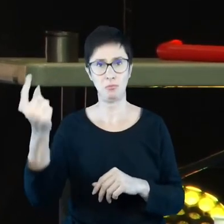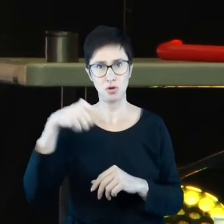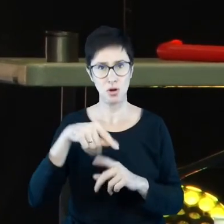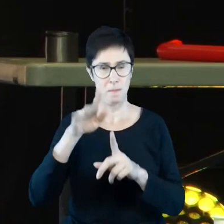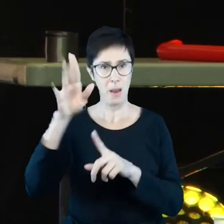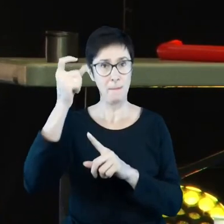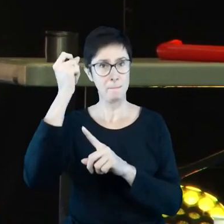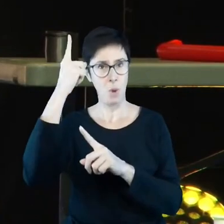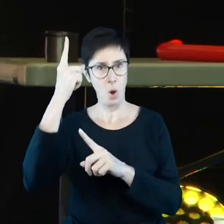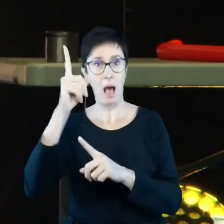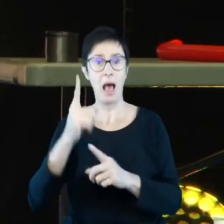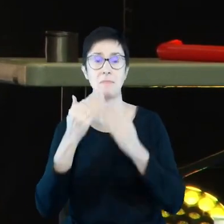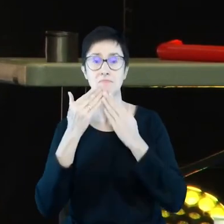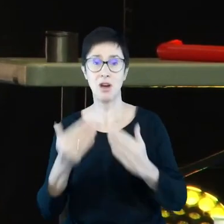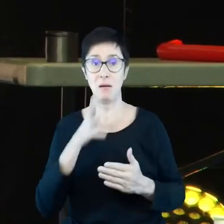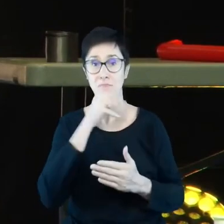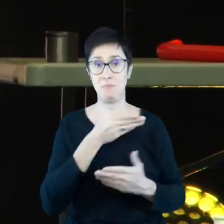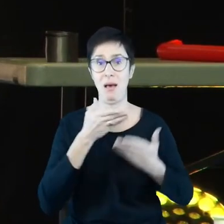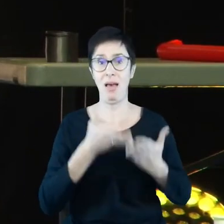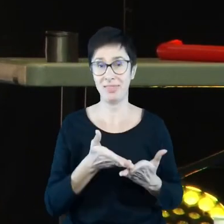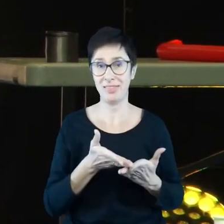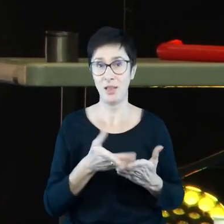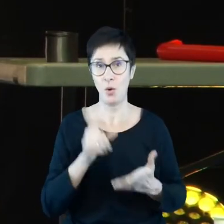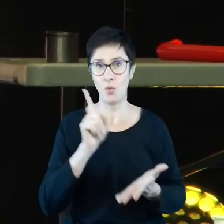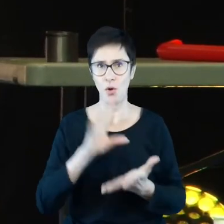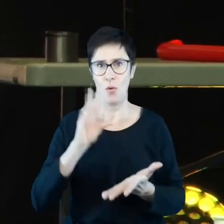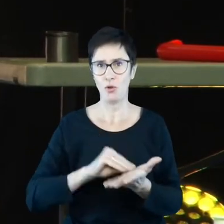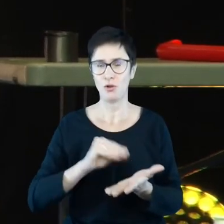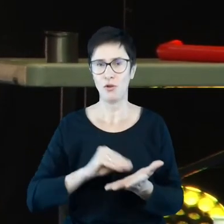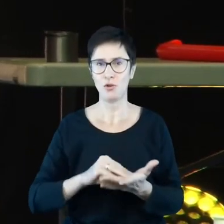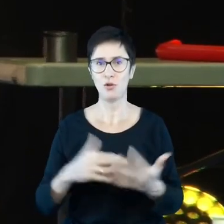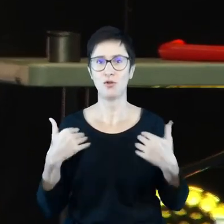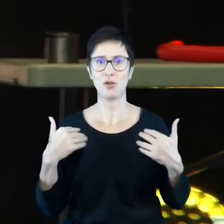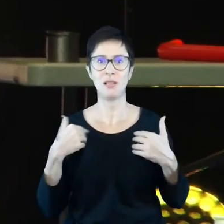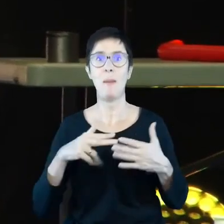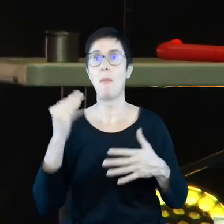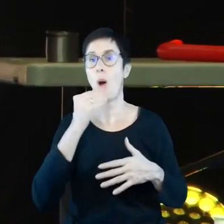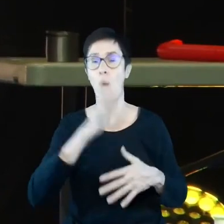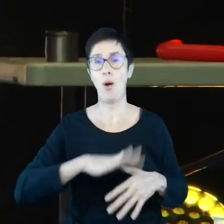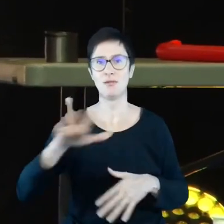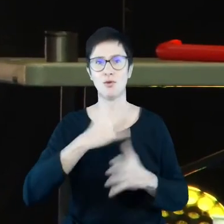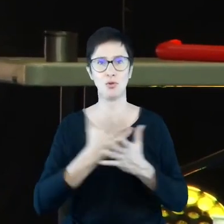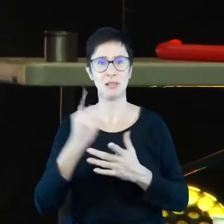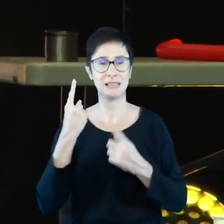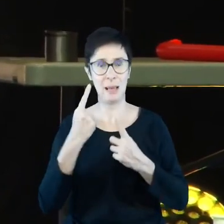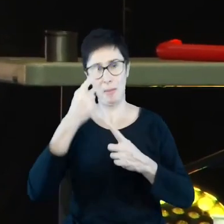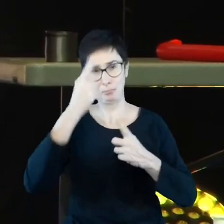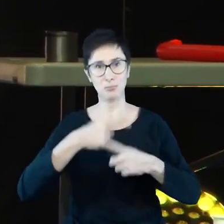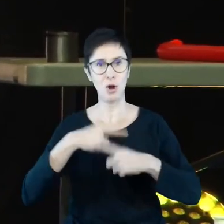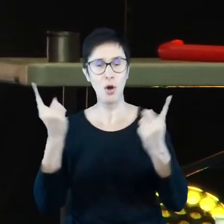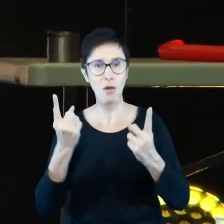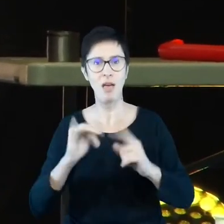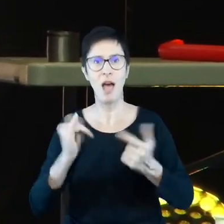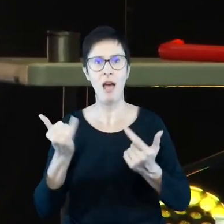ale dzięki panu doświadczył tego życia na morzu. Przekonał się, jak to jest pływać, jak to jest